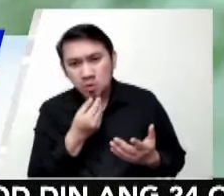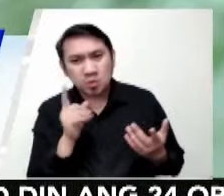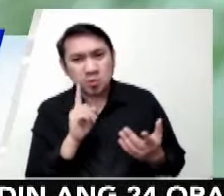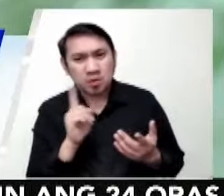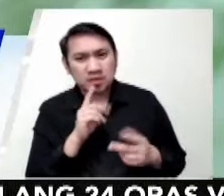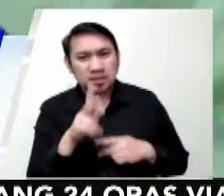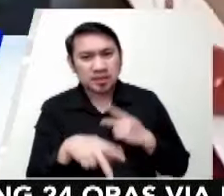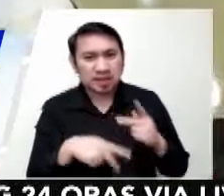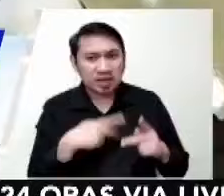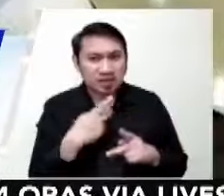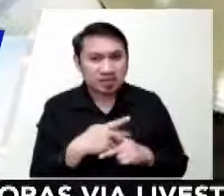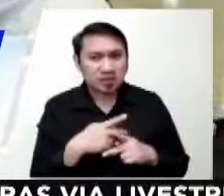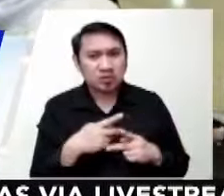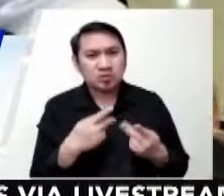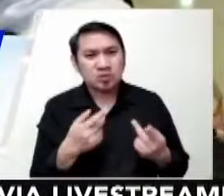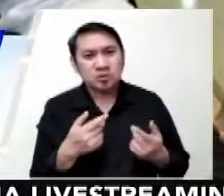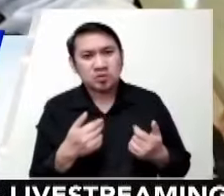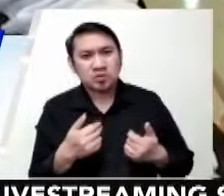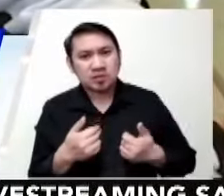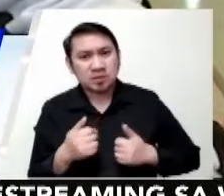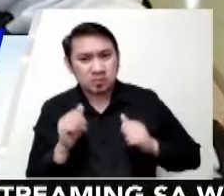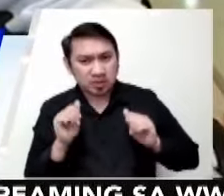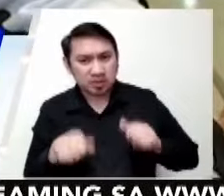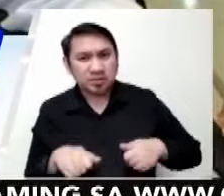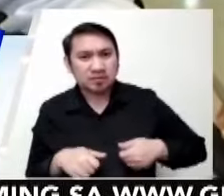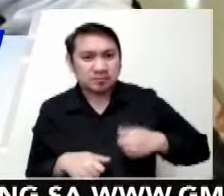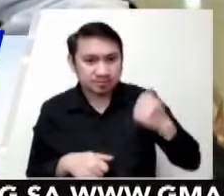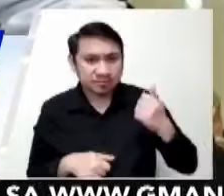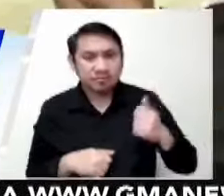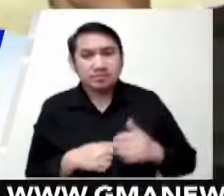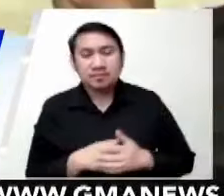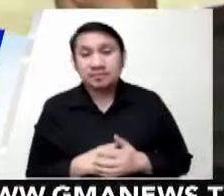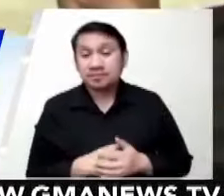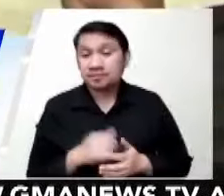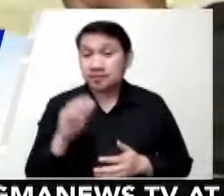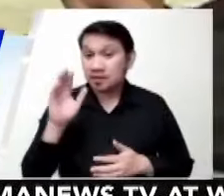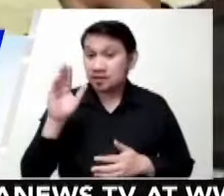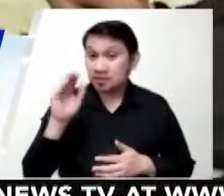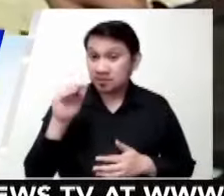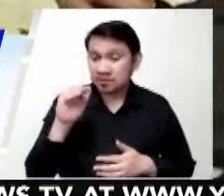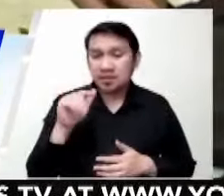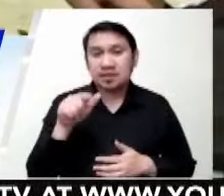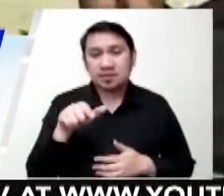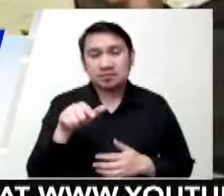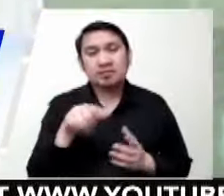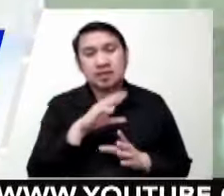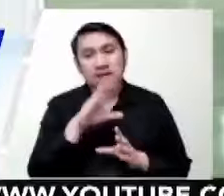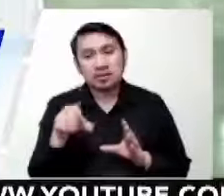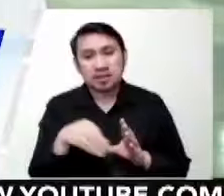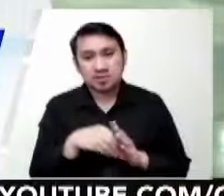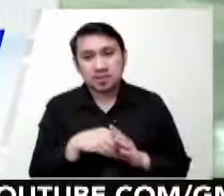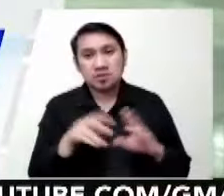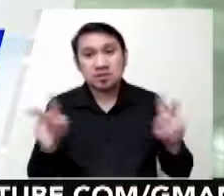pwede ka manalo. Sa kabuuan, 15 atletang Pinoy na ang pasok sa Paris Olympics.